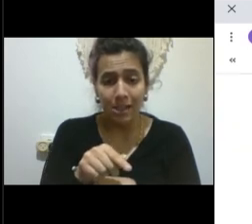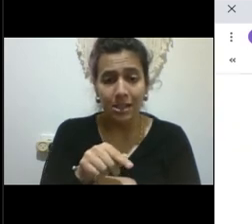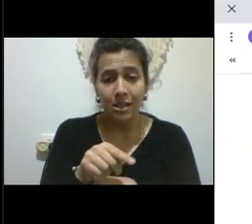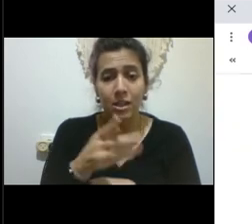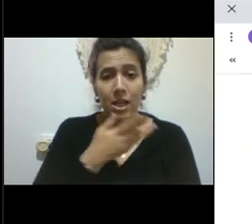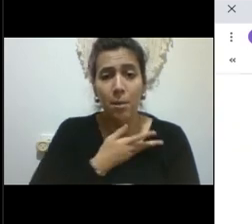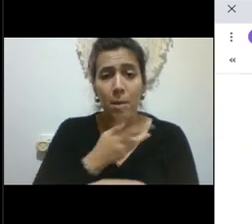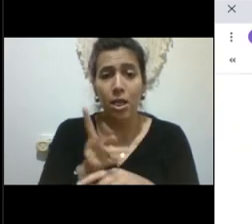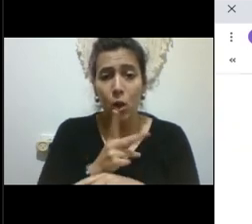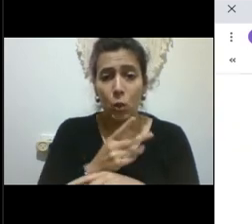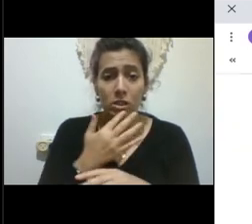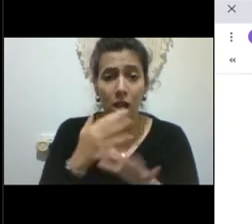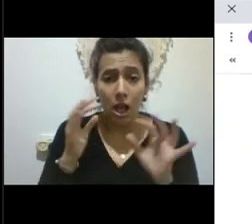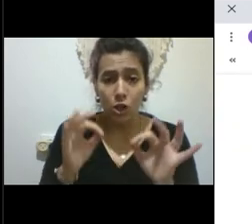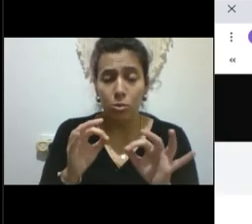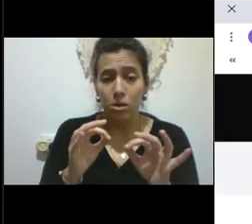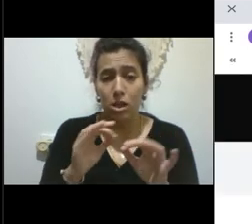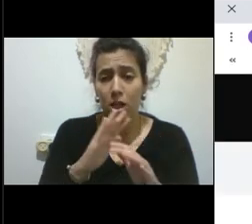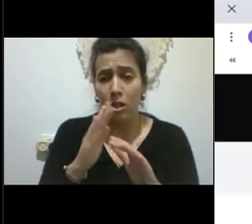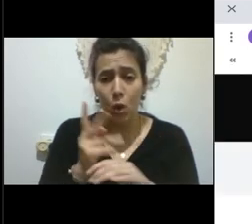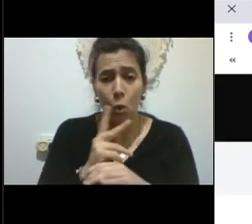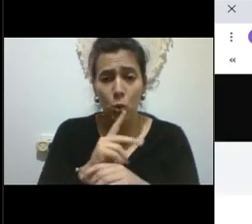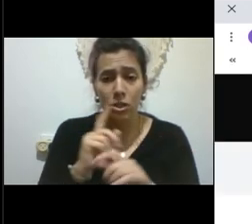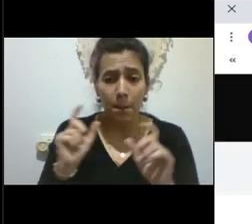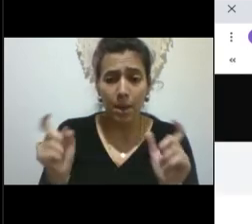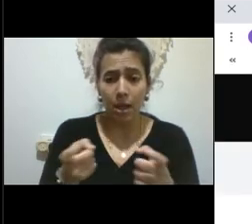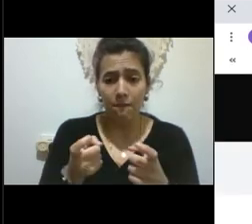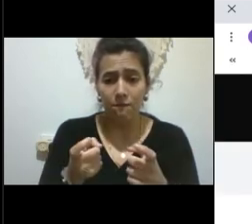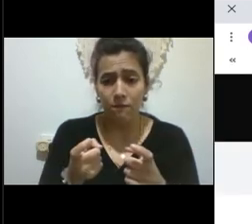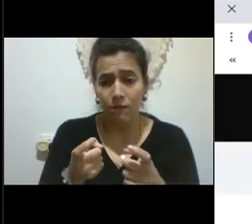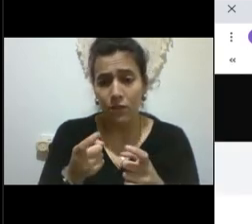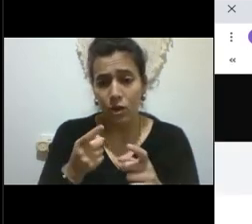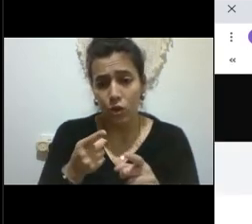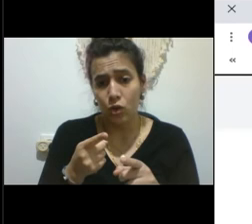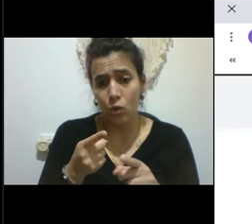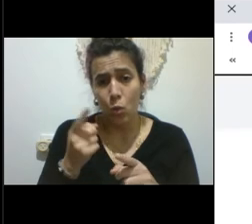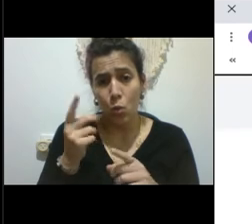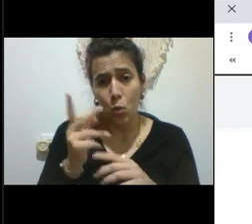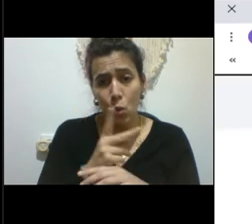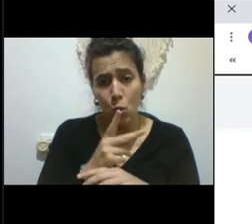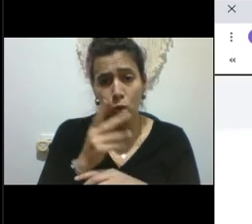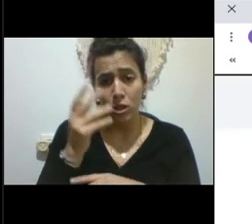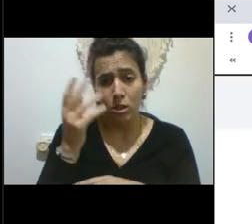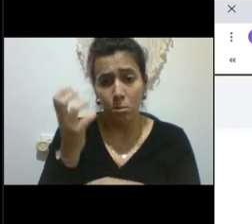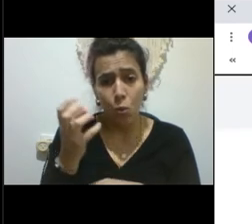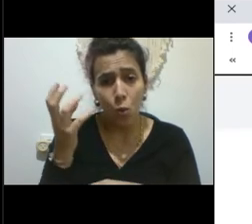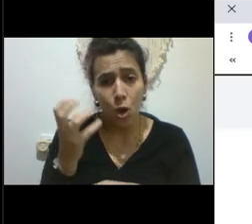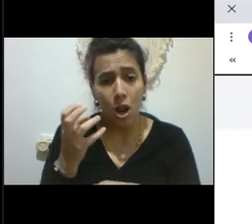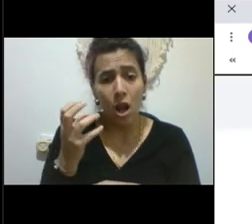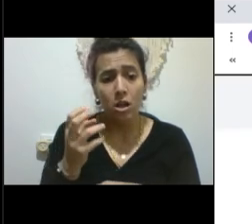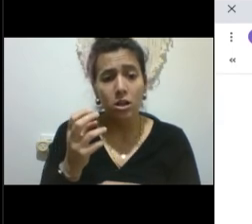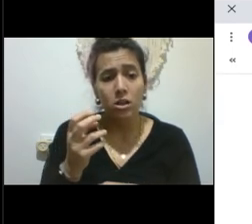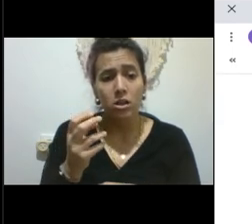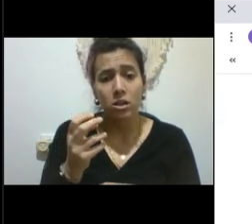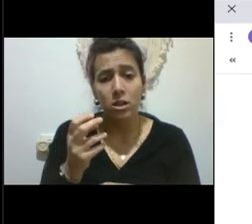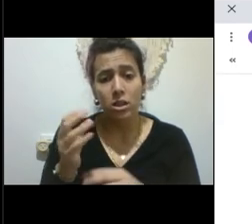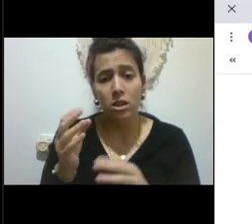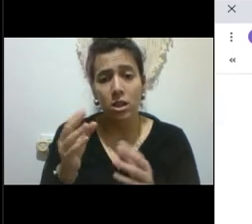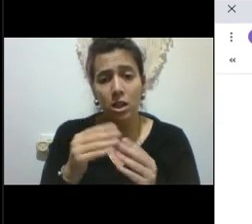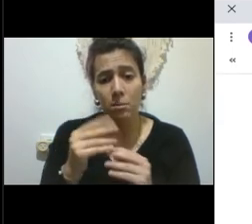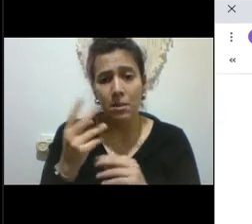שלנו, קורס המקיף, שהוא קורס מוקלט, הוא קורס עם 20